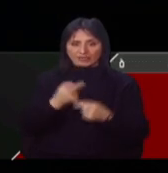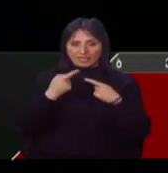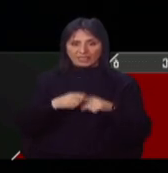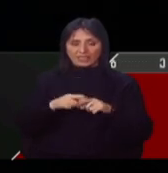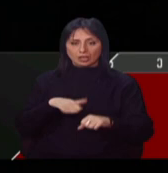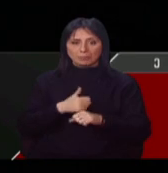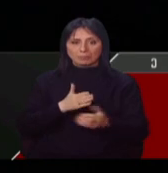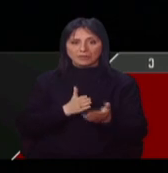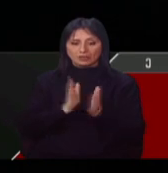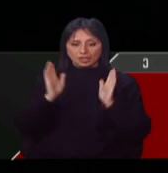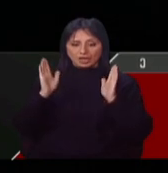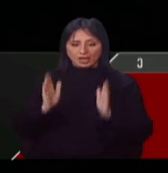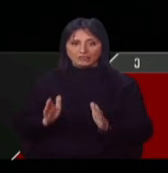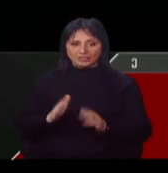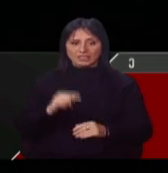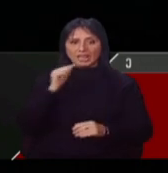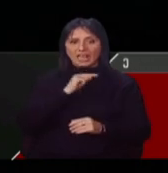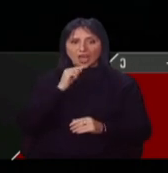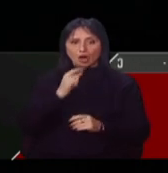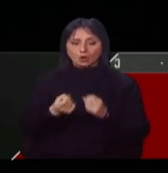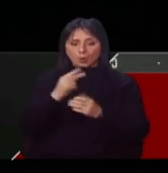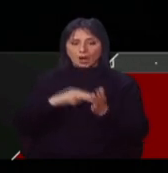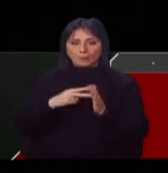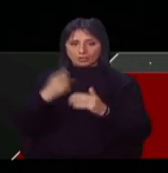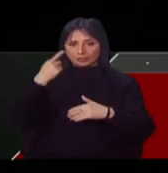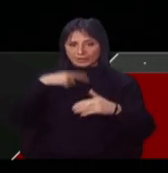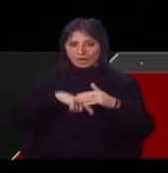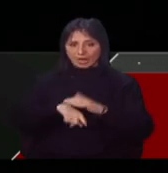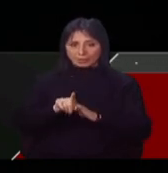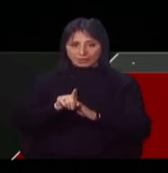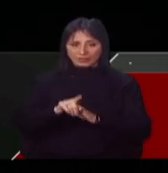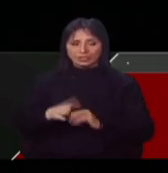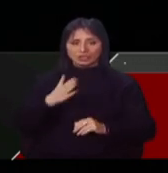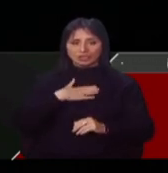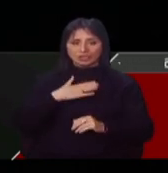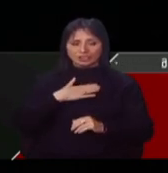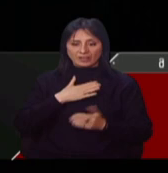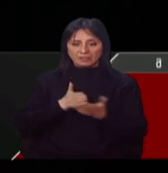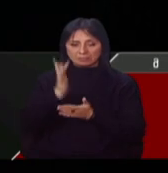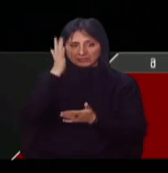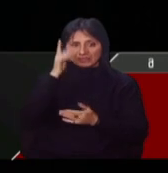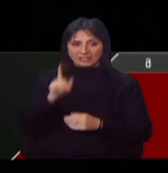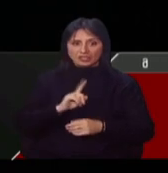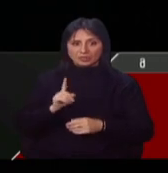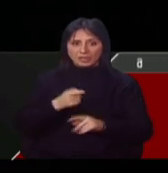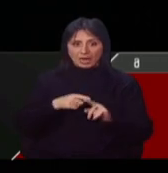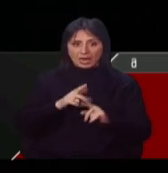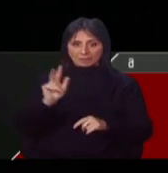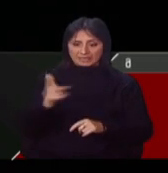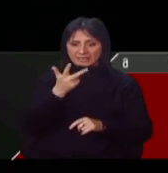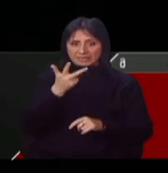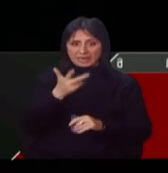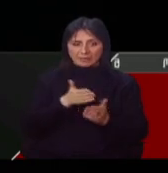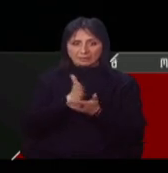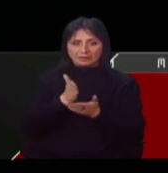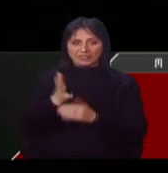ტექნოლოგიური პრიორიტეტი განსაზღვრეთ ეკონომიკური ამოცანებიდან გამომდინარე. ჩვენი მიზანია რომ ამ სამი